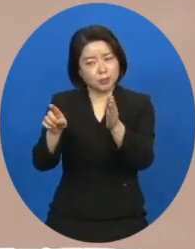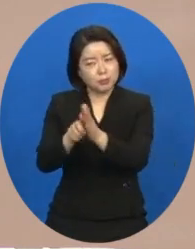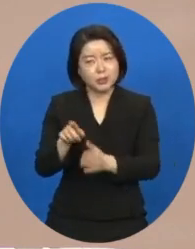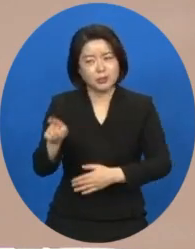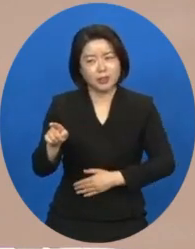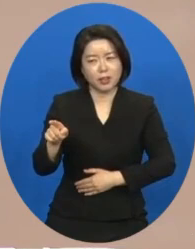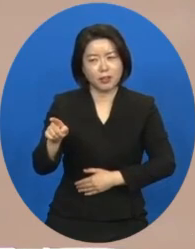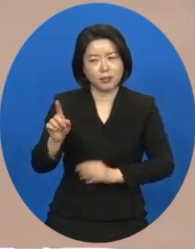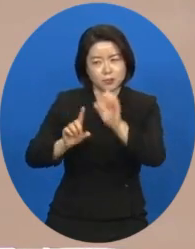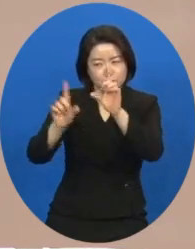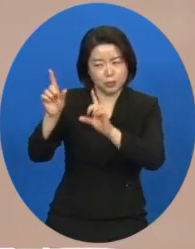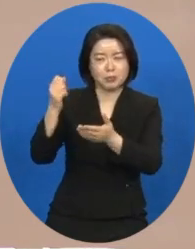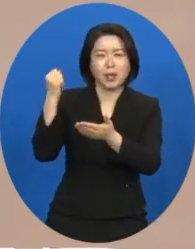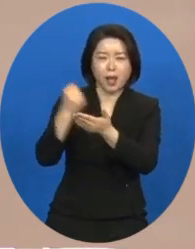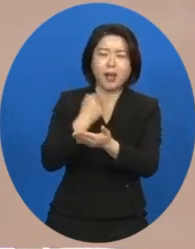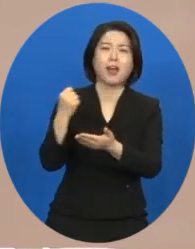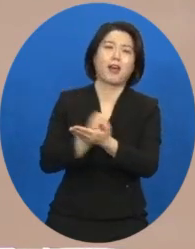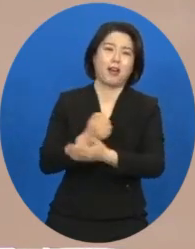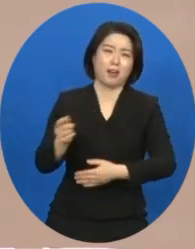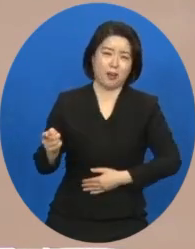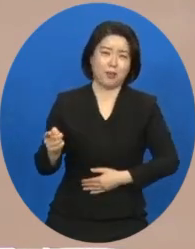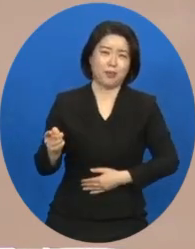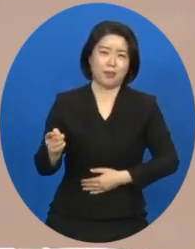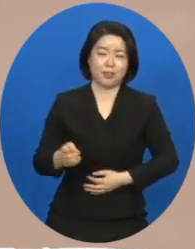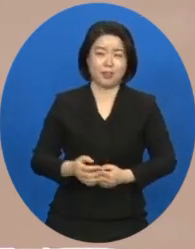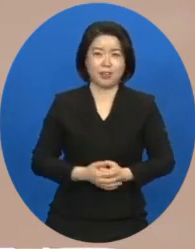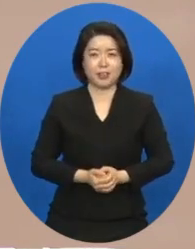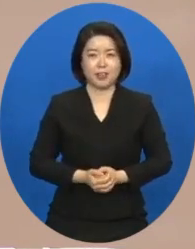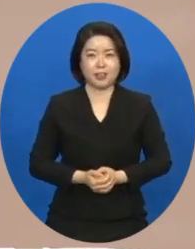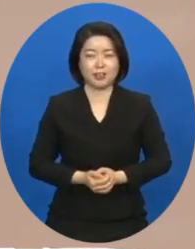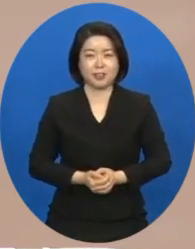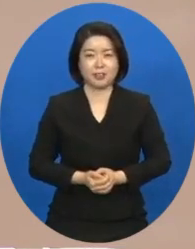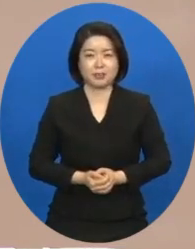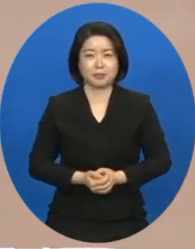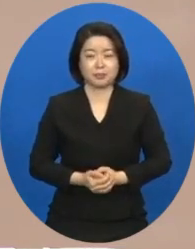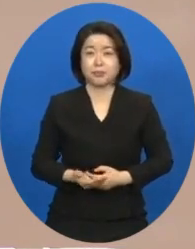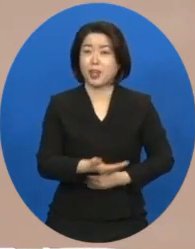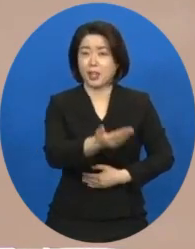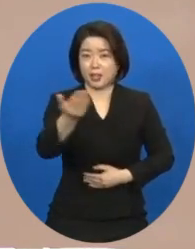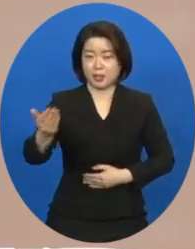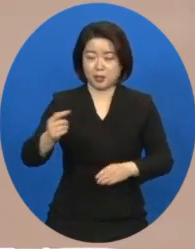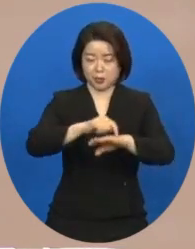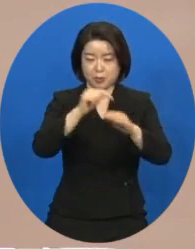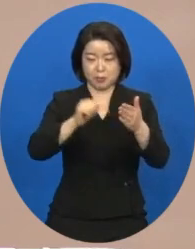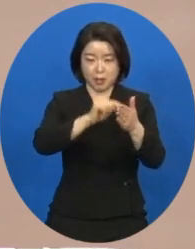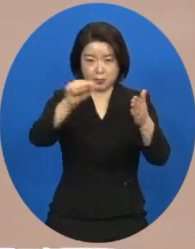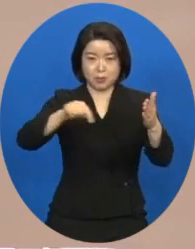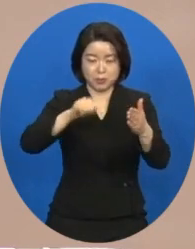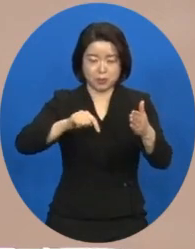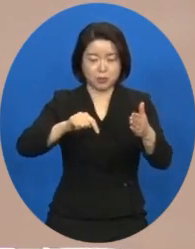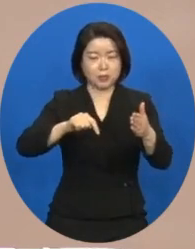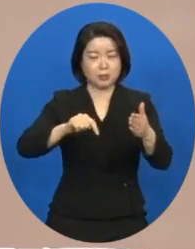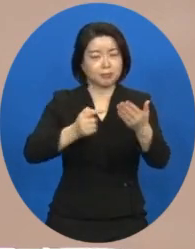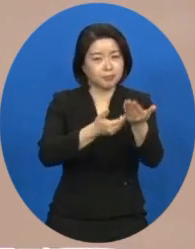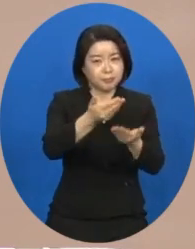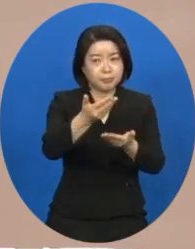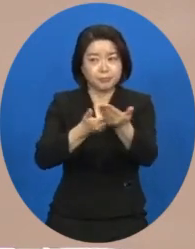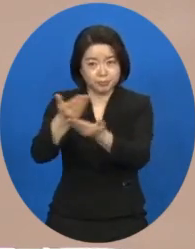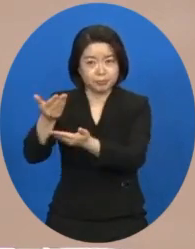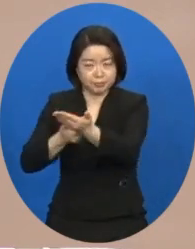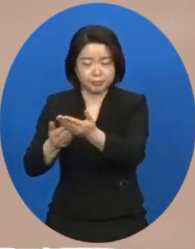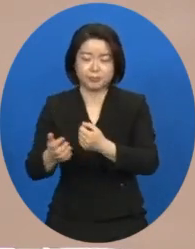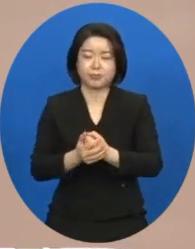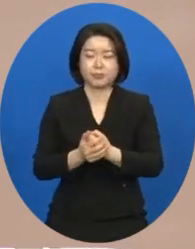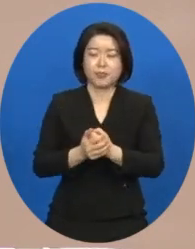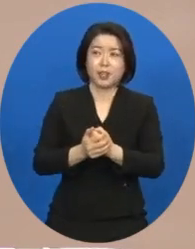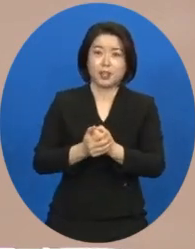참 안타깝더라고요. 여러분, 여러분의 마음 속을 이렇게 서로 나누고 빛 가운데